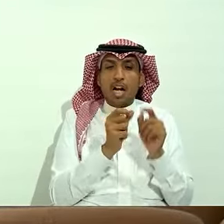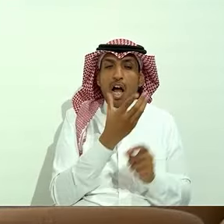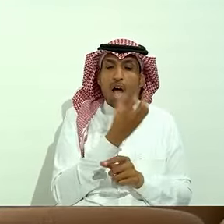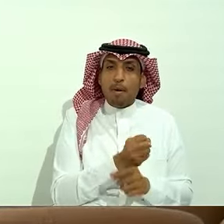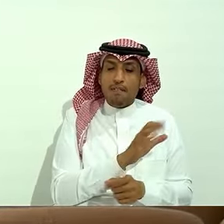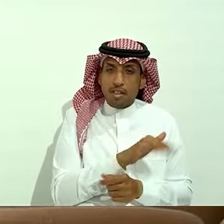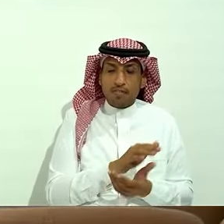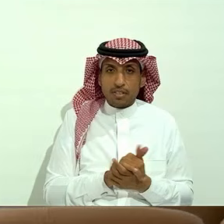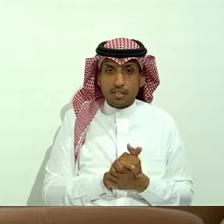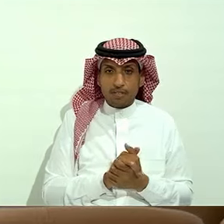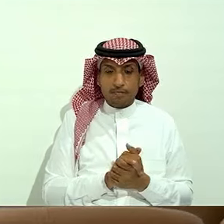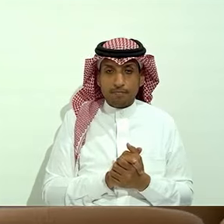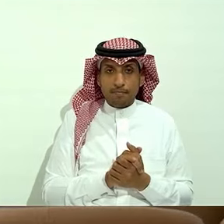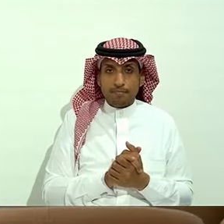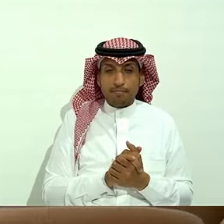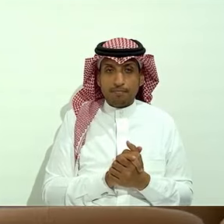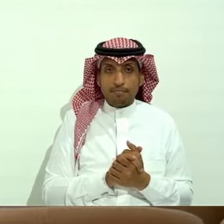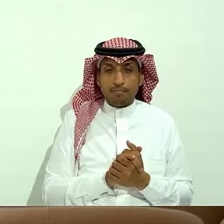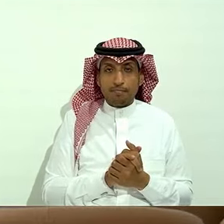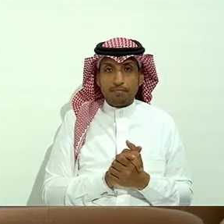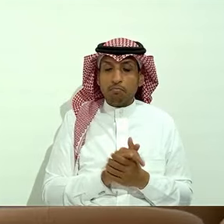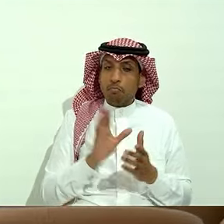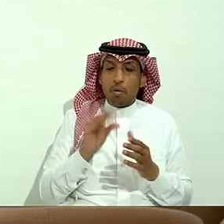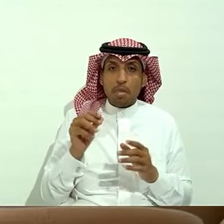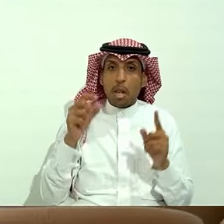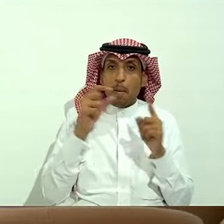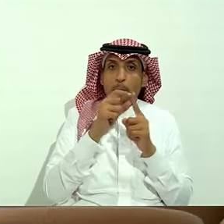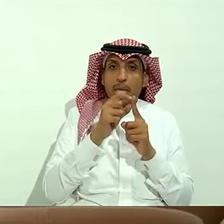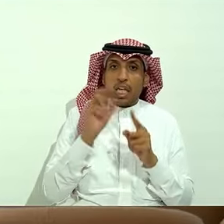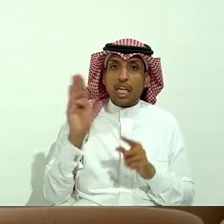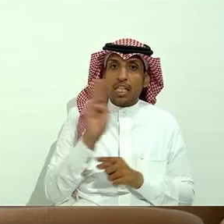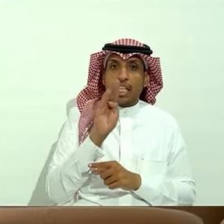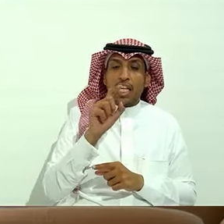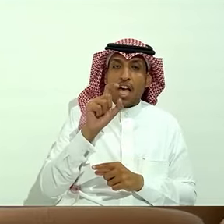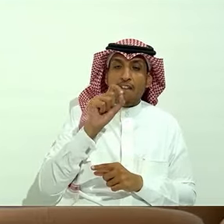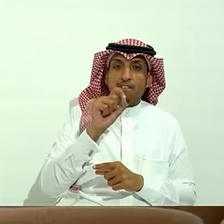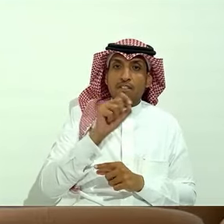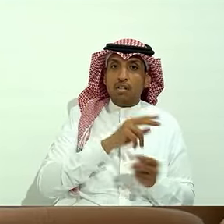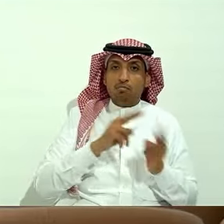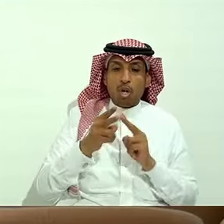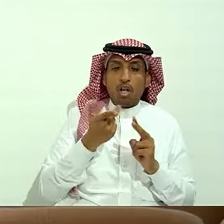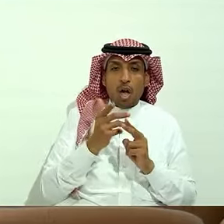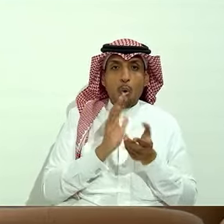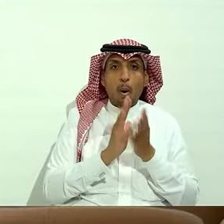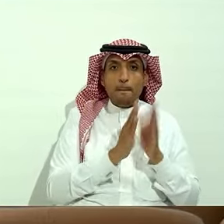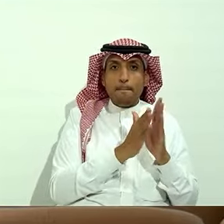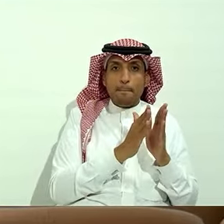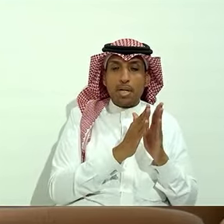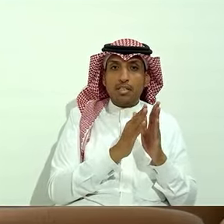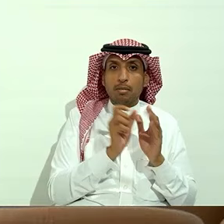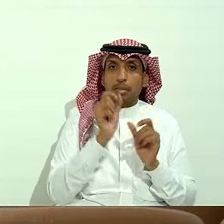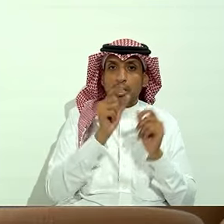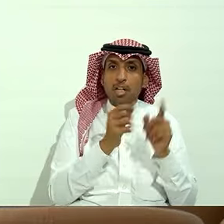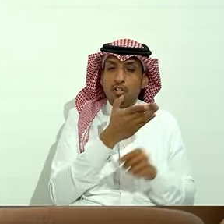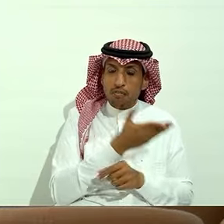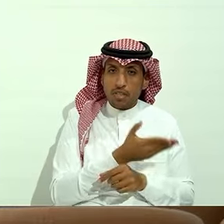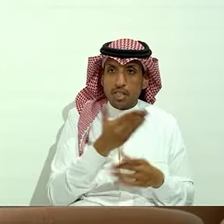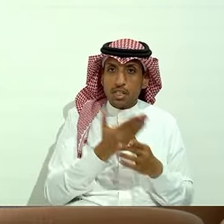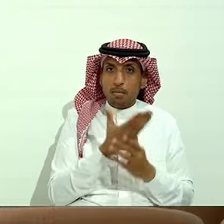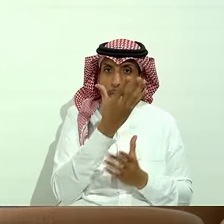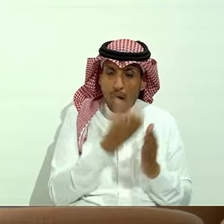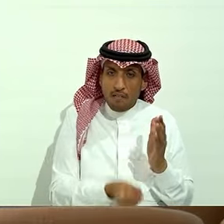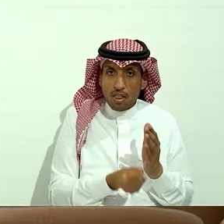مكان زي ويب سايت أو PDF مثلاً، PDF أو يعني يكون في بمكتبة، مكتبة دارة الملك عبد العزيز